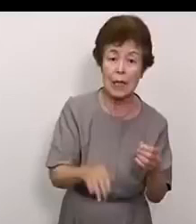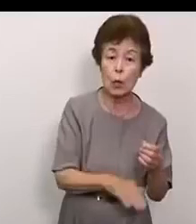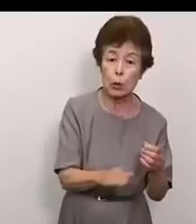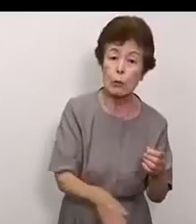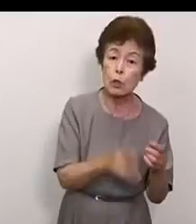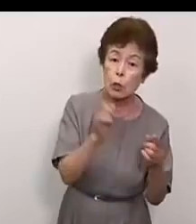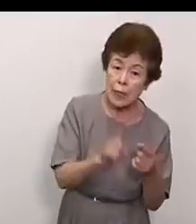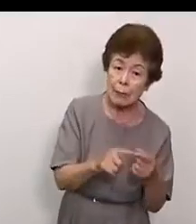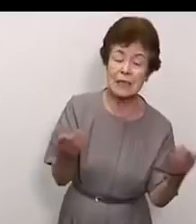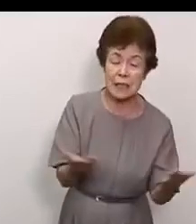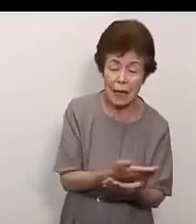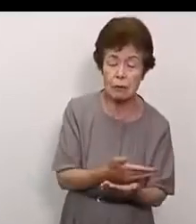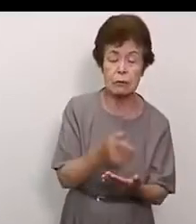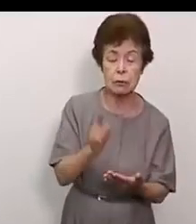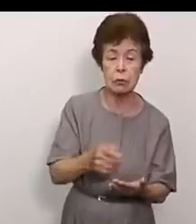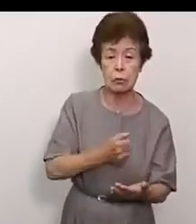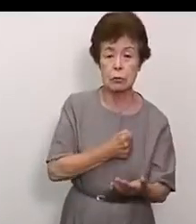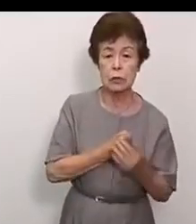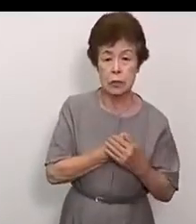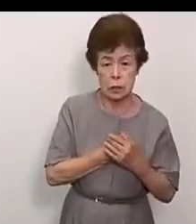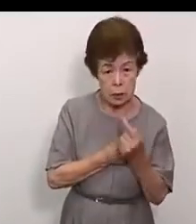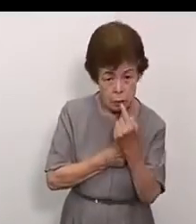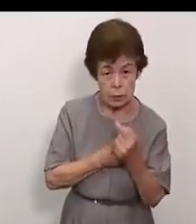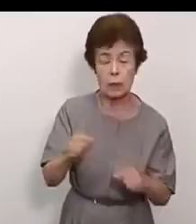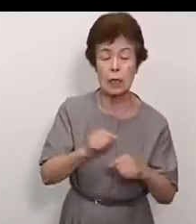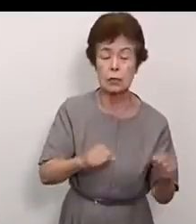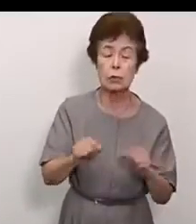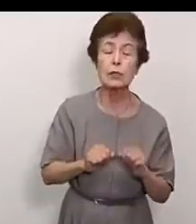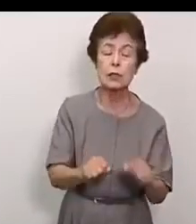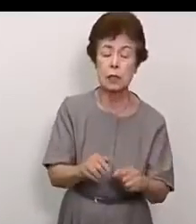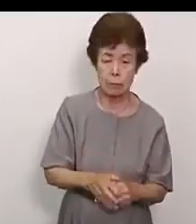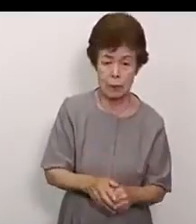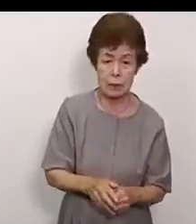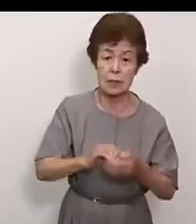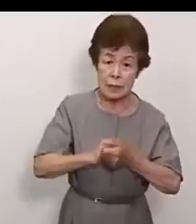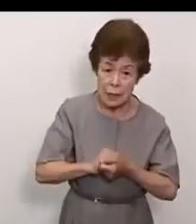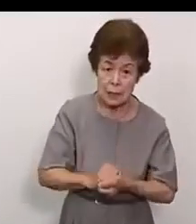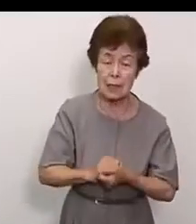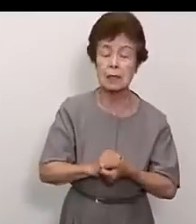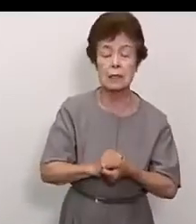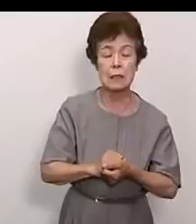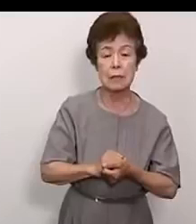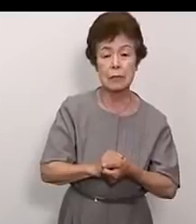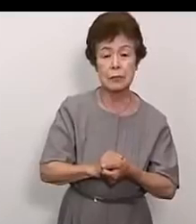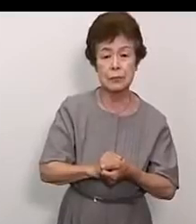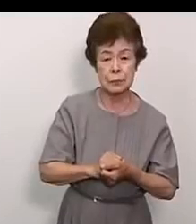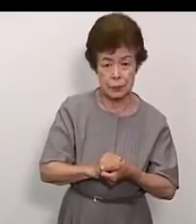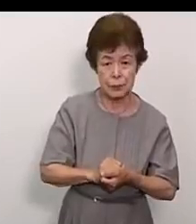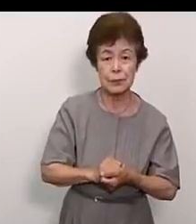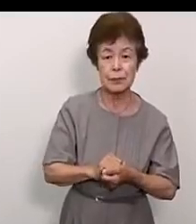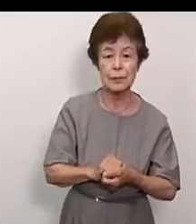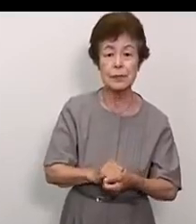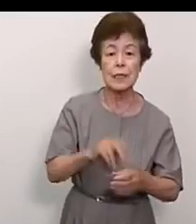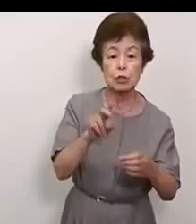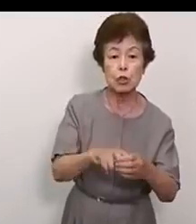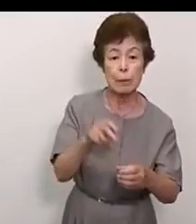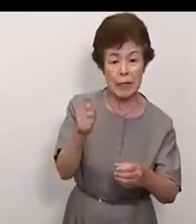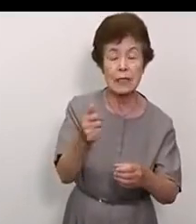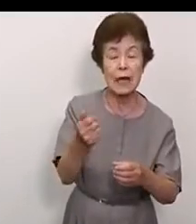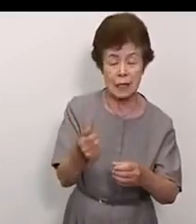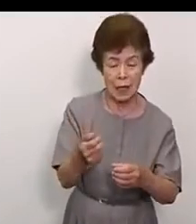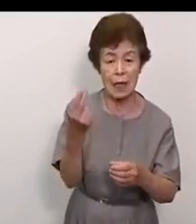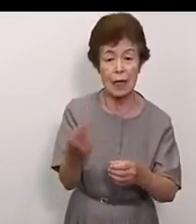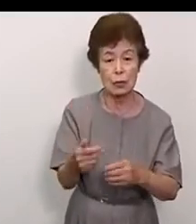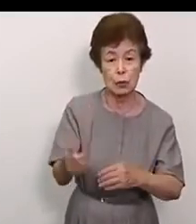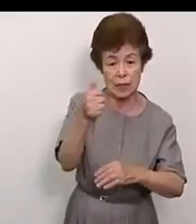るっていうことを信じてずっと活動しているので、ぜひそれは宇都宮さん都知事になったらお願いします。実行して